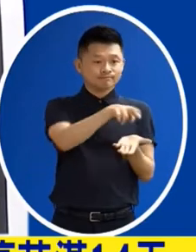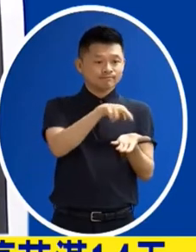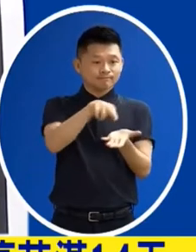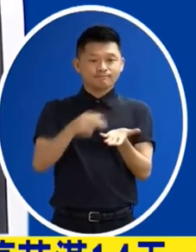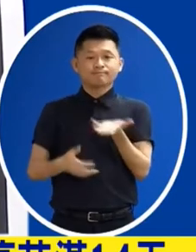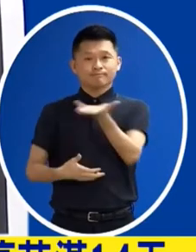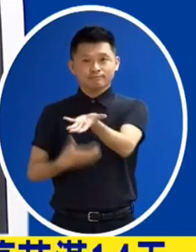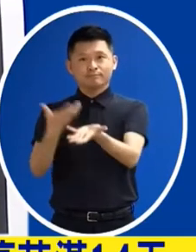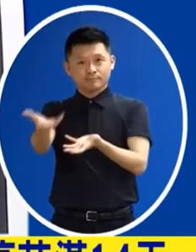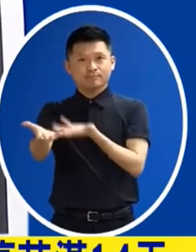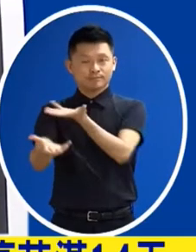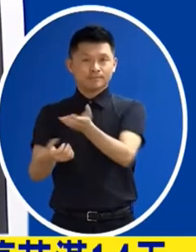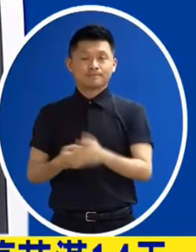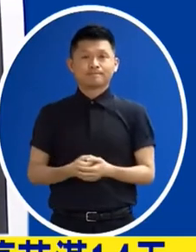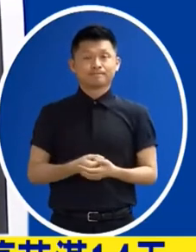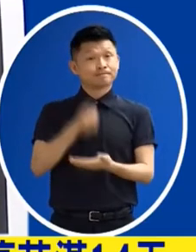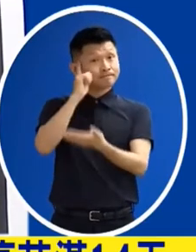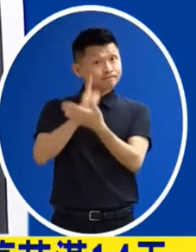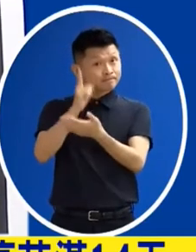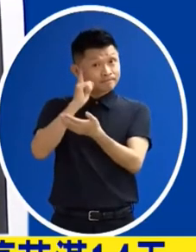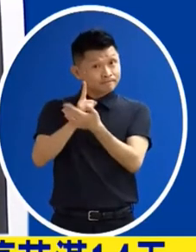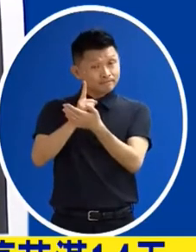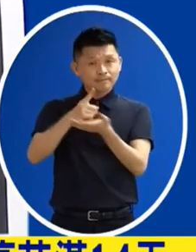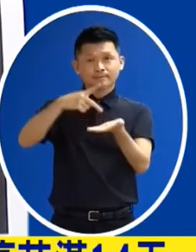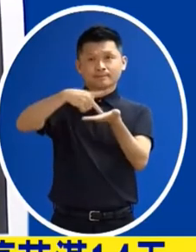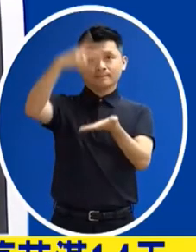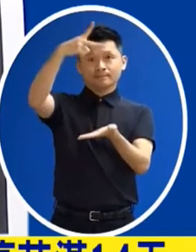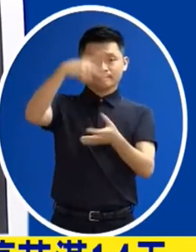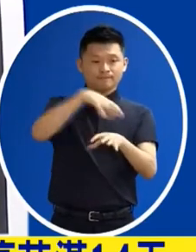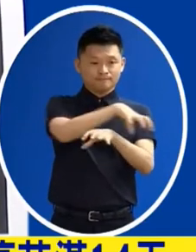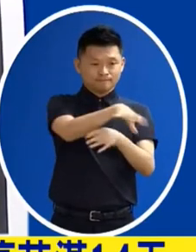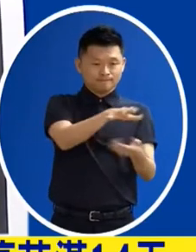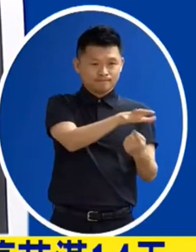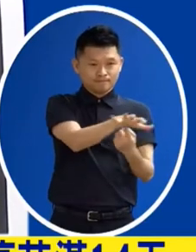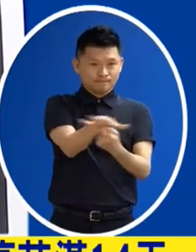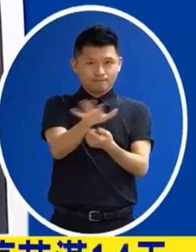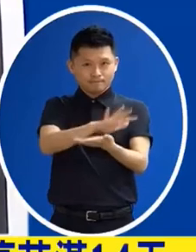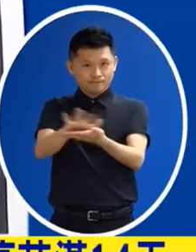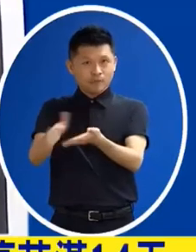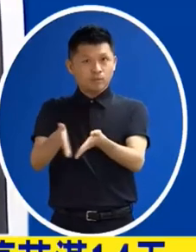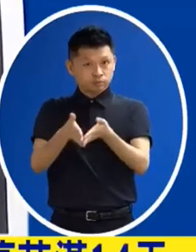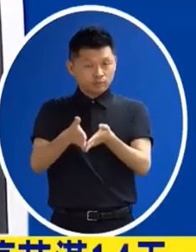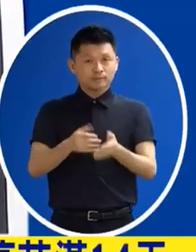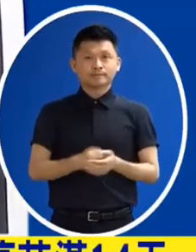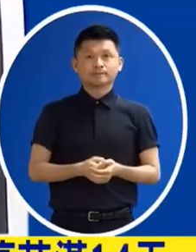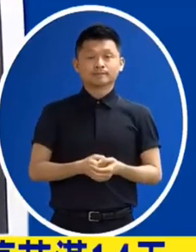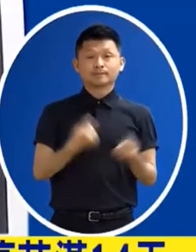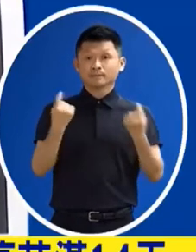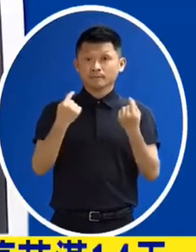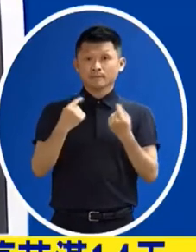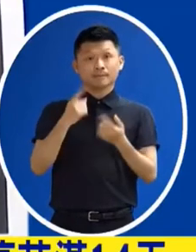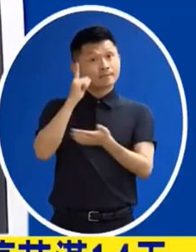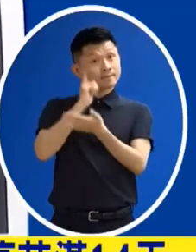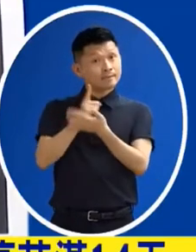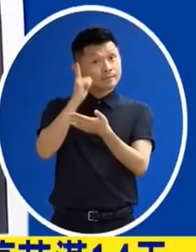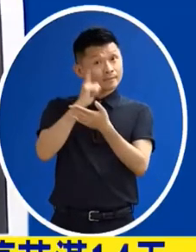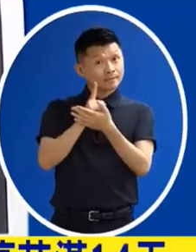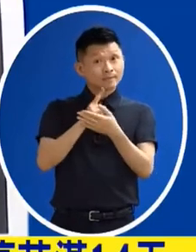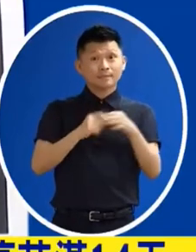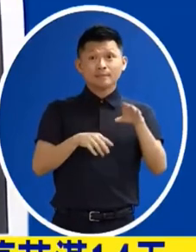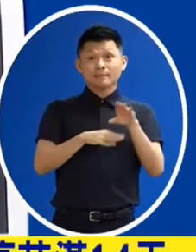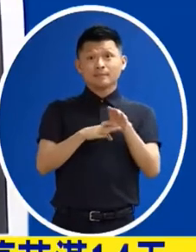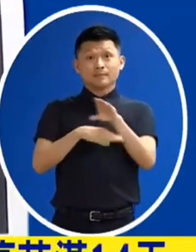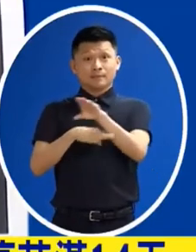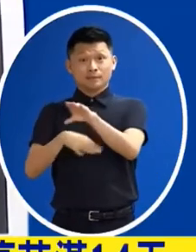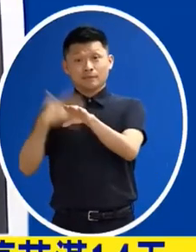整体的环境每日至少要有2次的一个环境清消，包括每天接送长辈的这样的一个交通